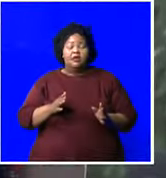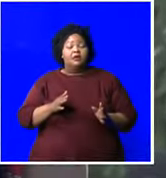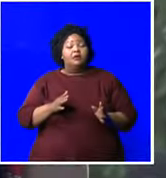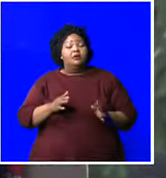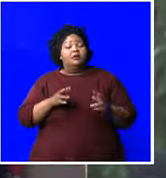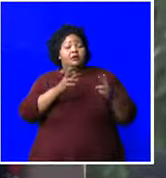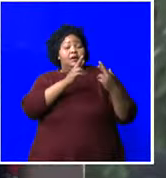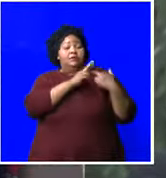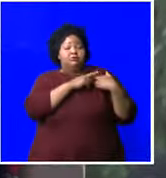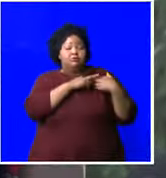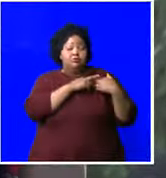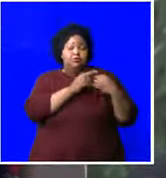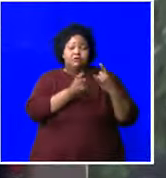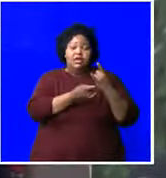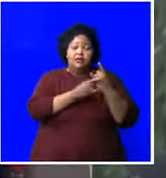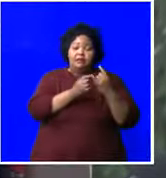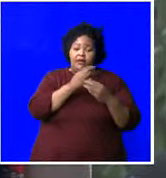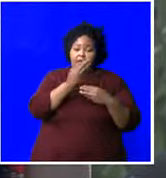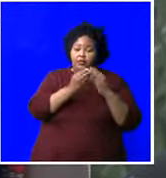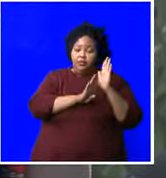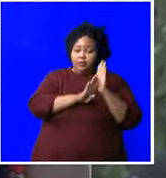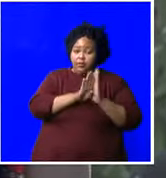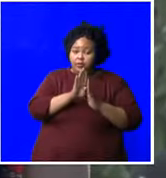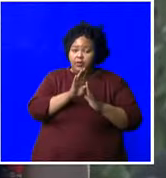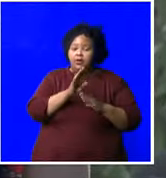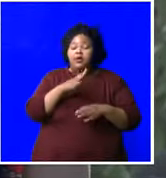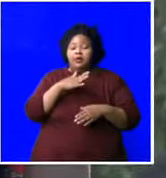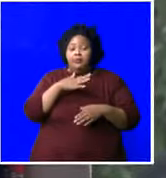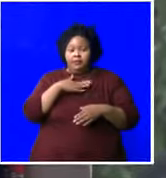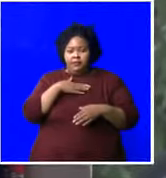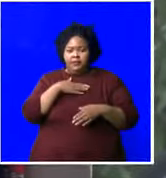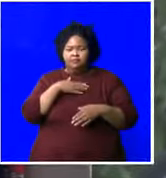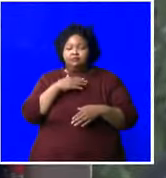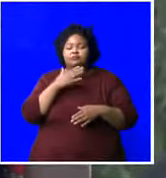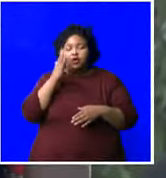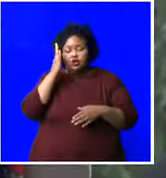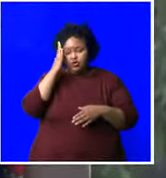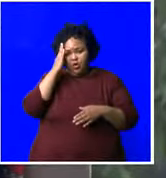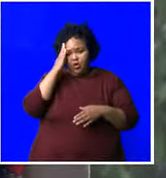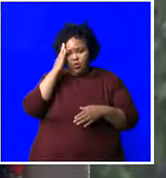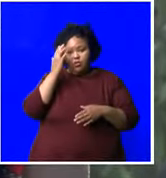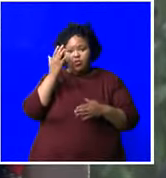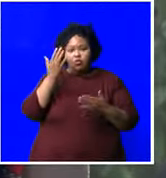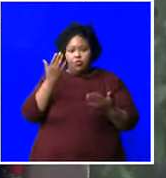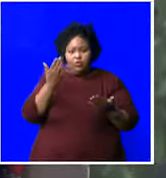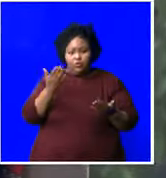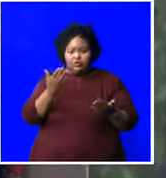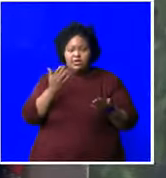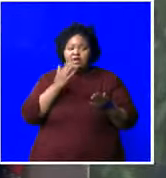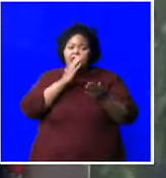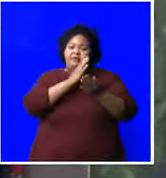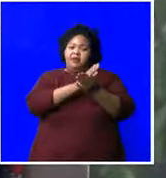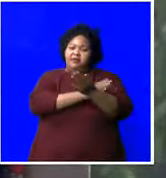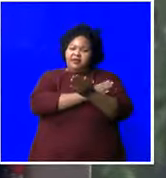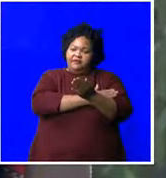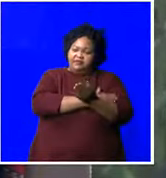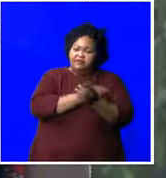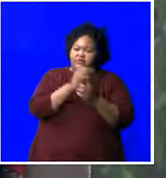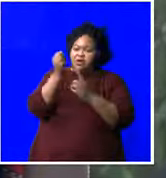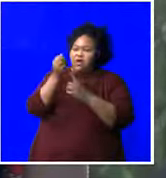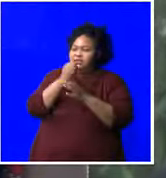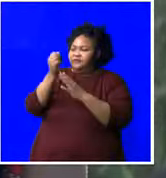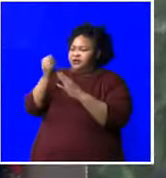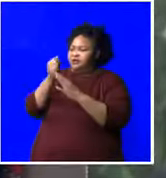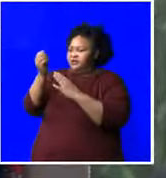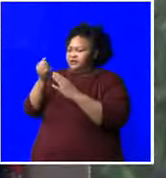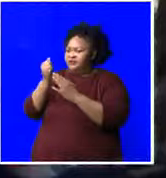kutsi we have not reaped ema benefits lesiva ngazuthi mhlambe ngabe sesinawo la